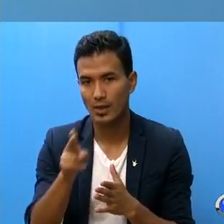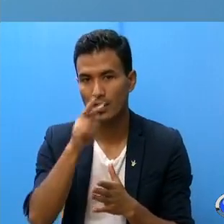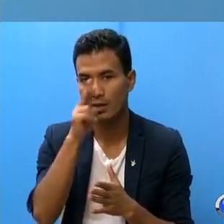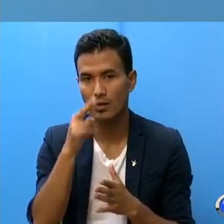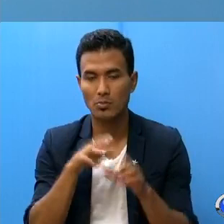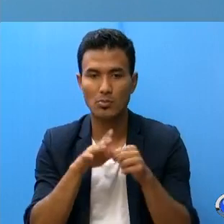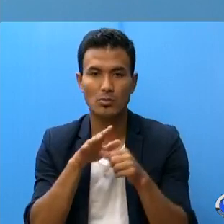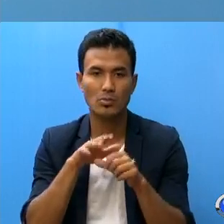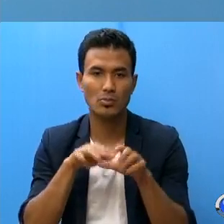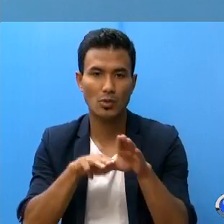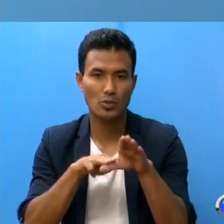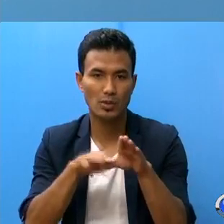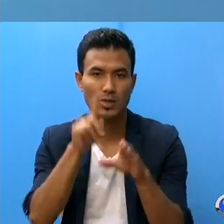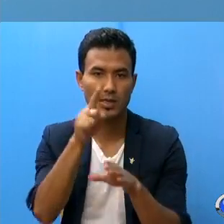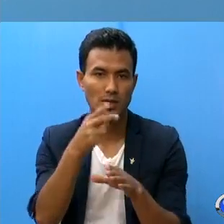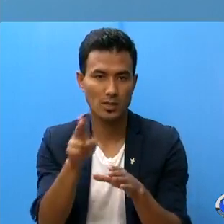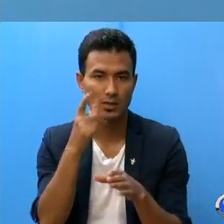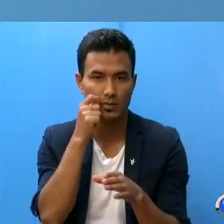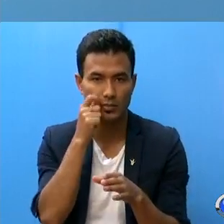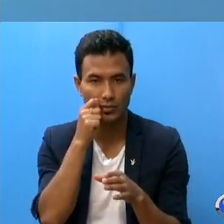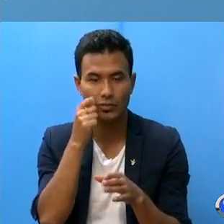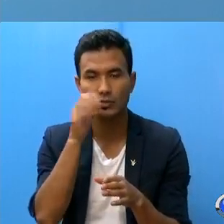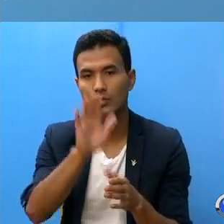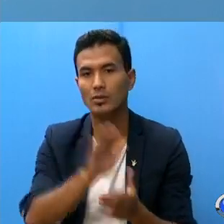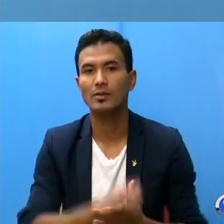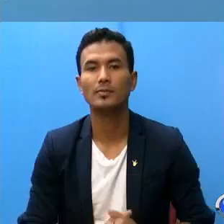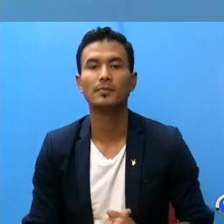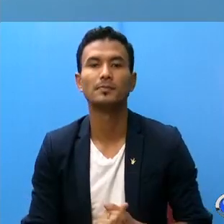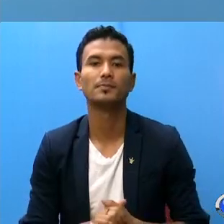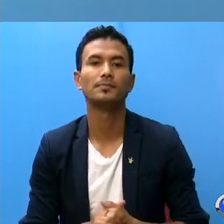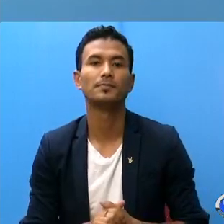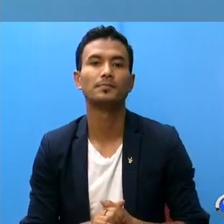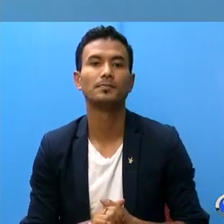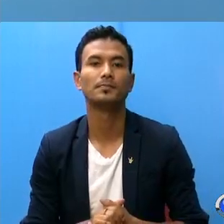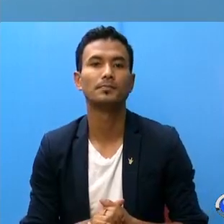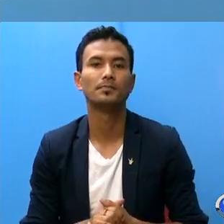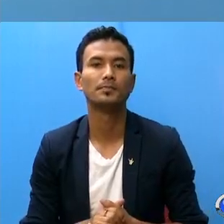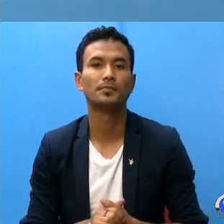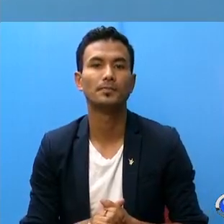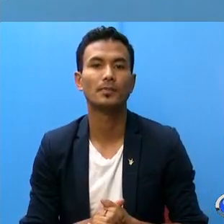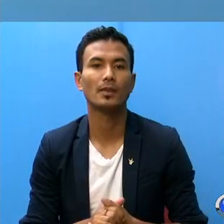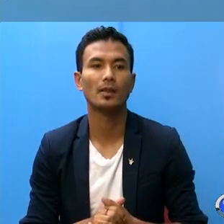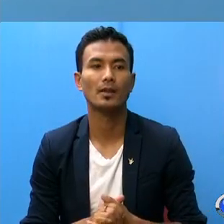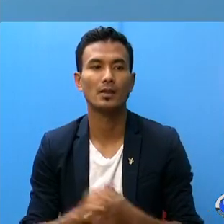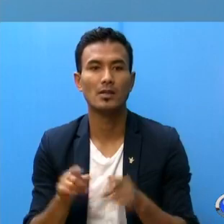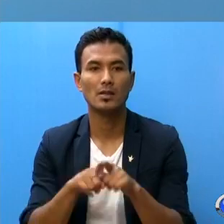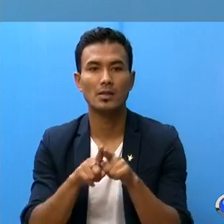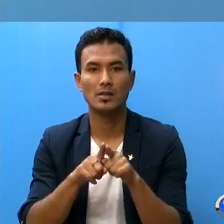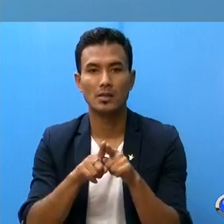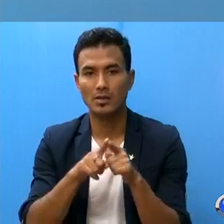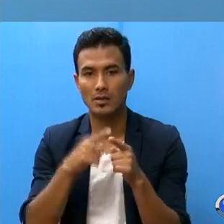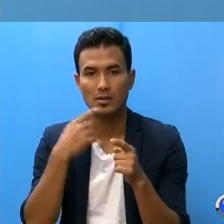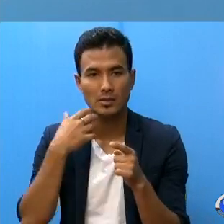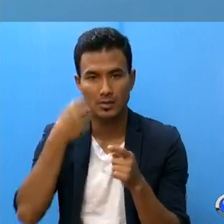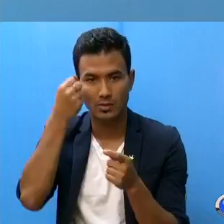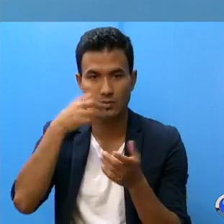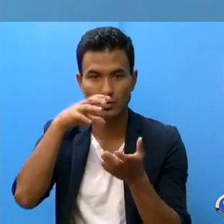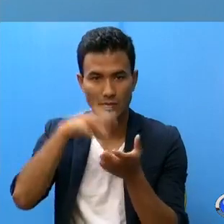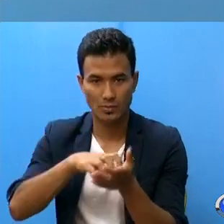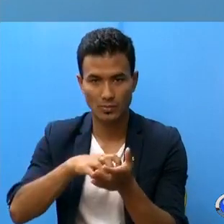,000,000,000,000,000,000,000,000,000,000,000,000,000